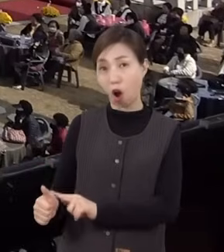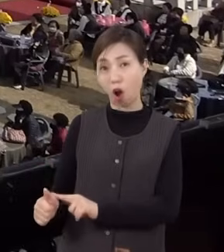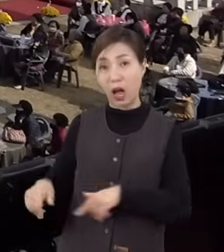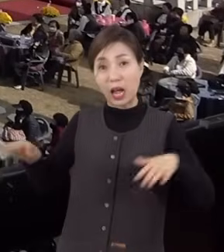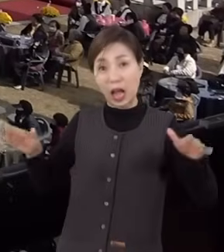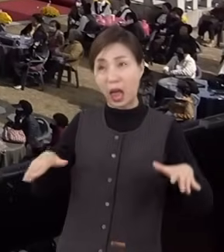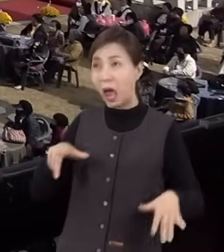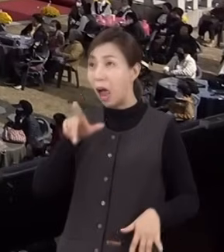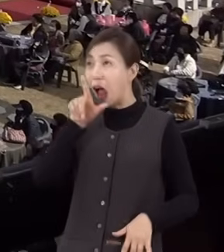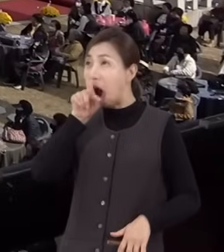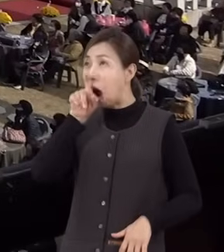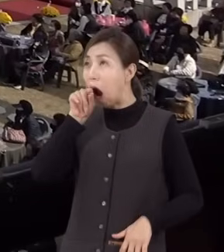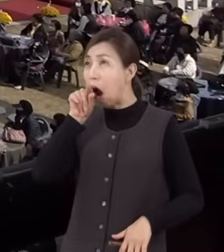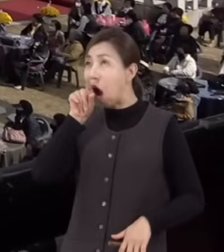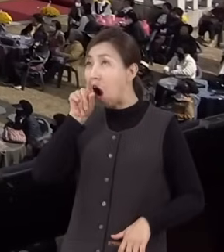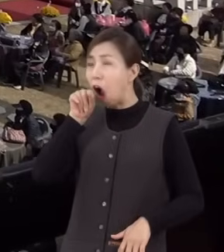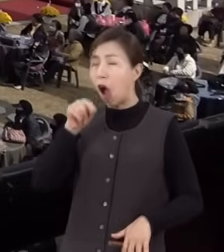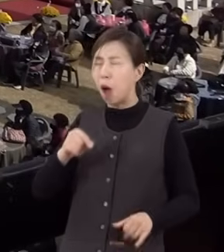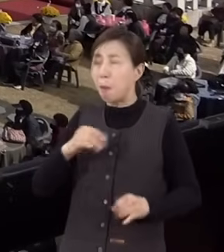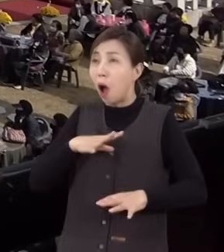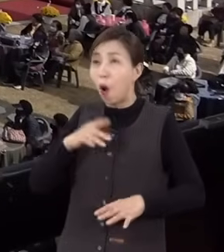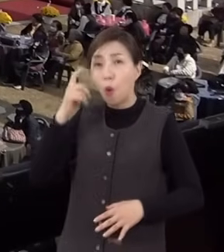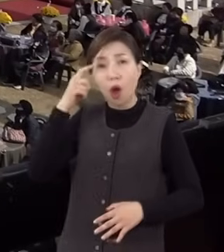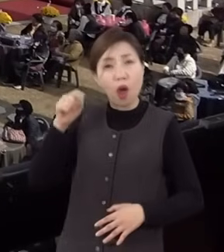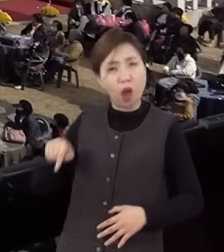부처님께서 하시는 말씀이 사리불이여